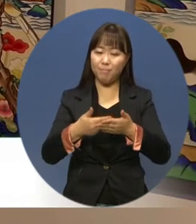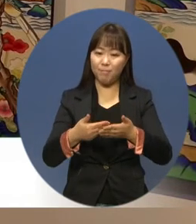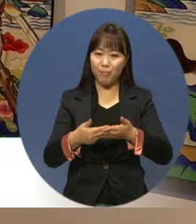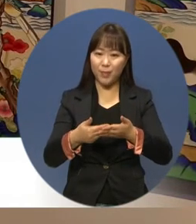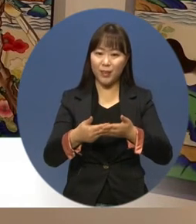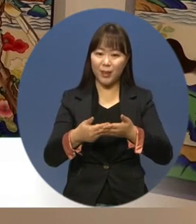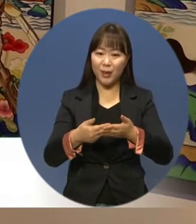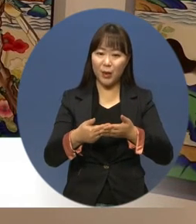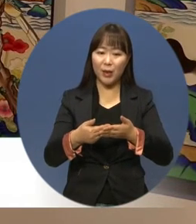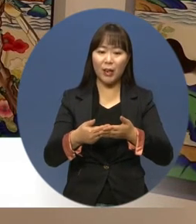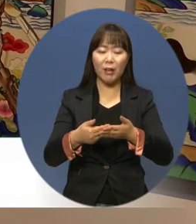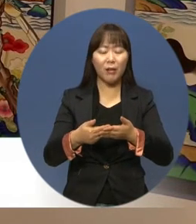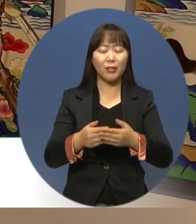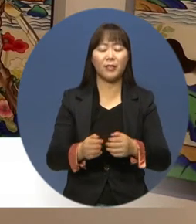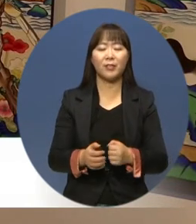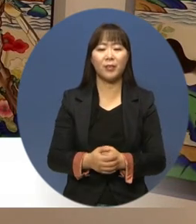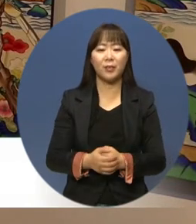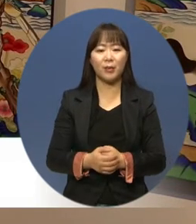활동을 하면서